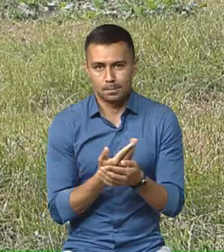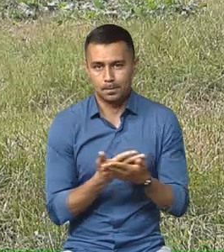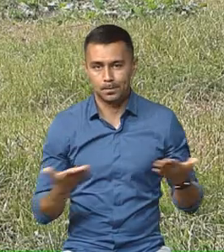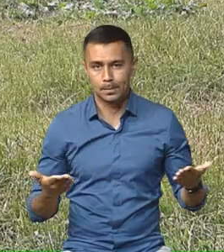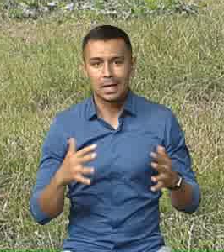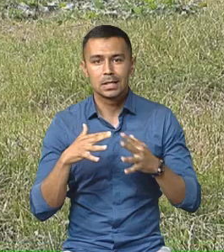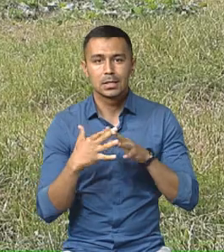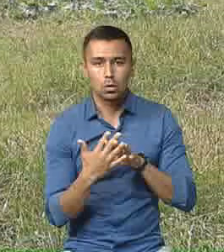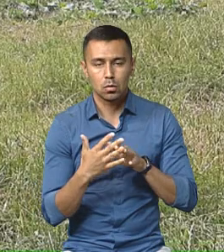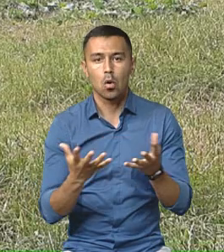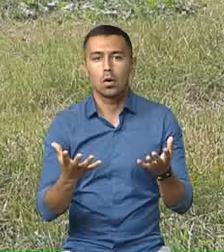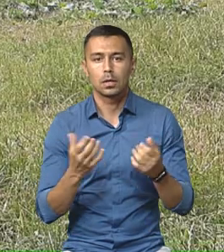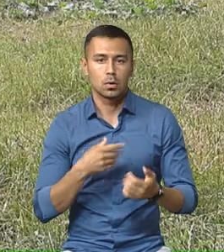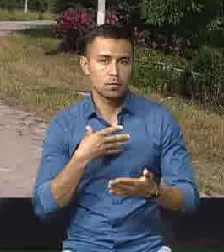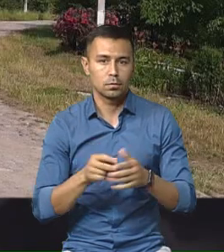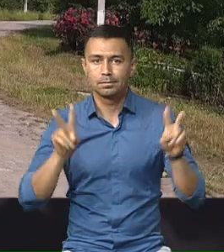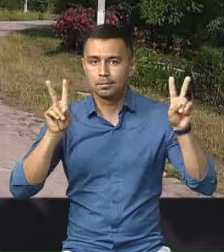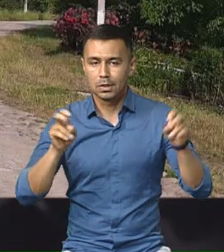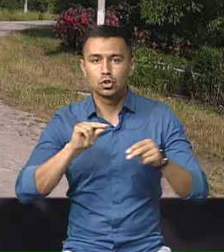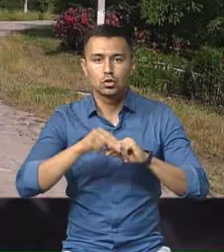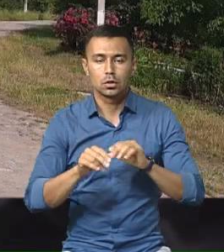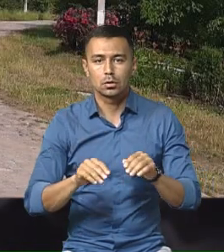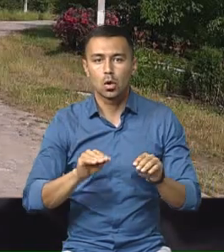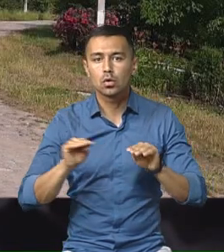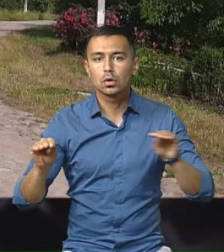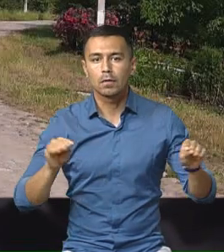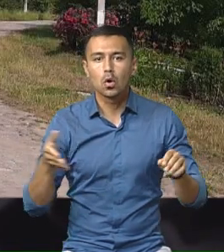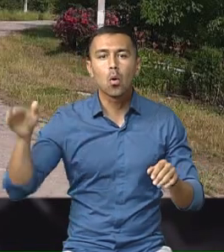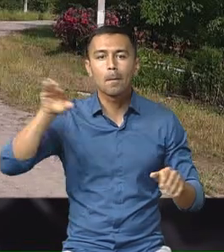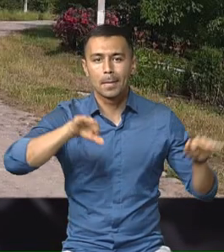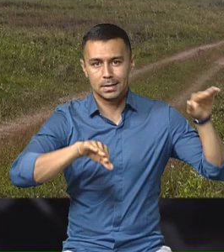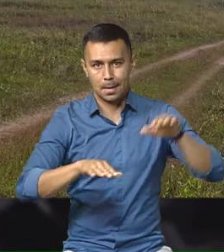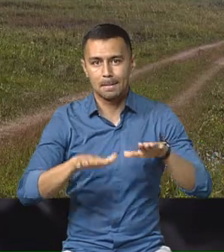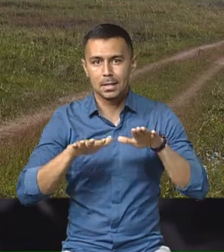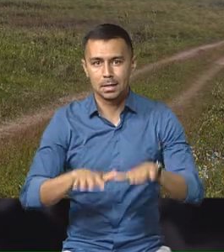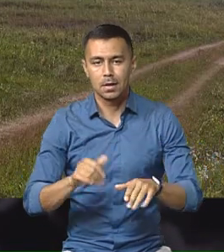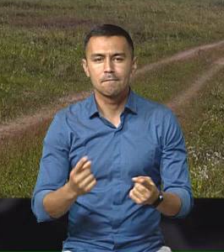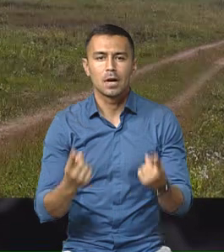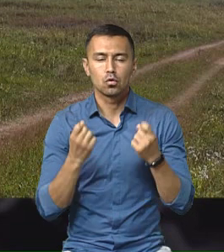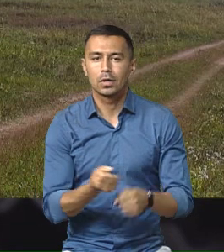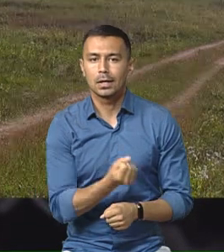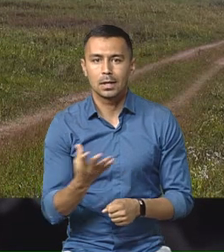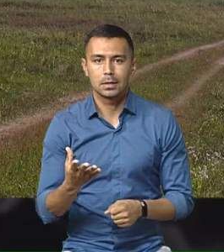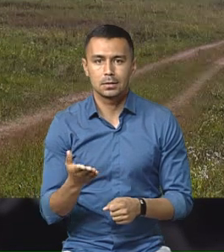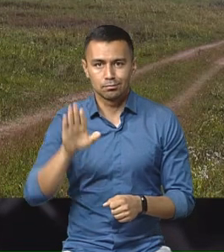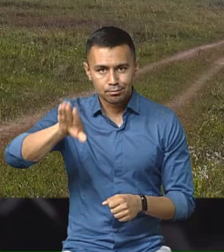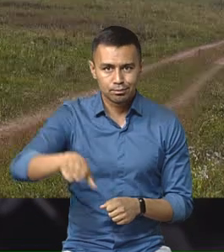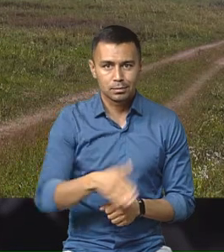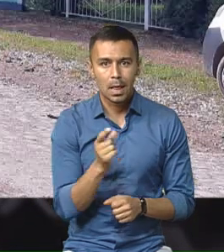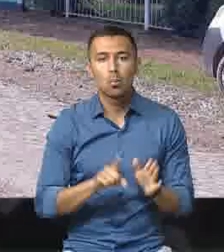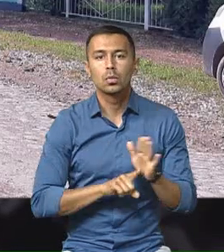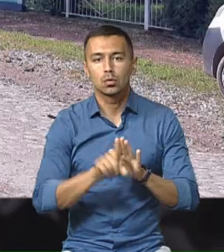Село Западинці отримало свою назву через розташування на горбистій місцевості і велику кількість западин. На